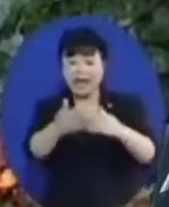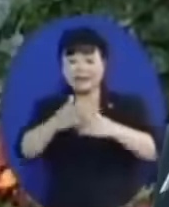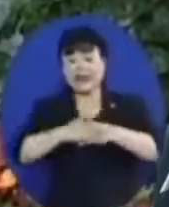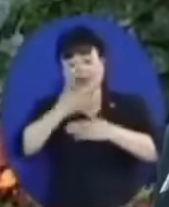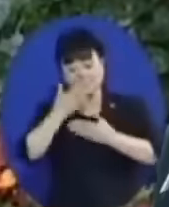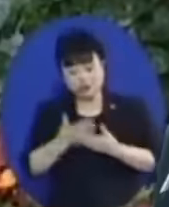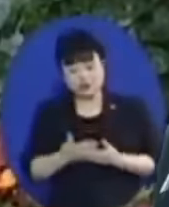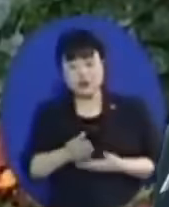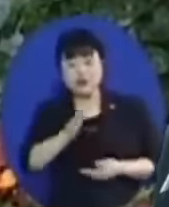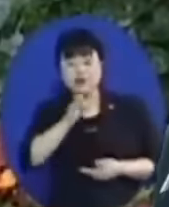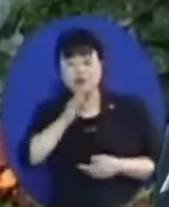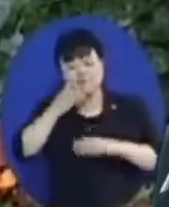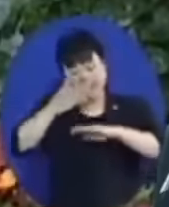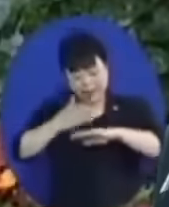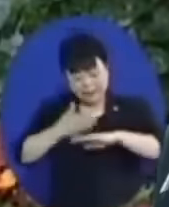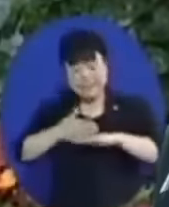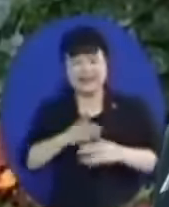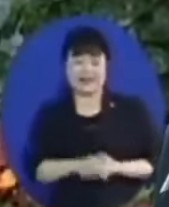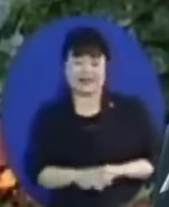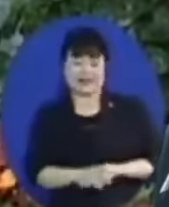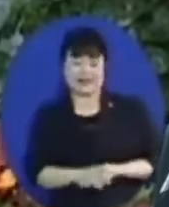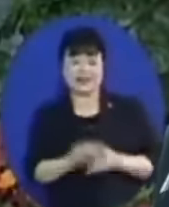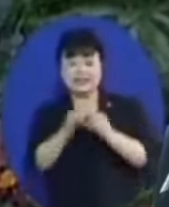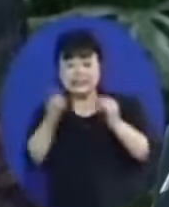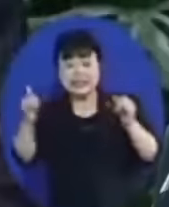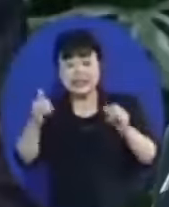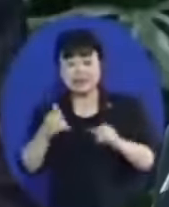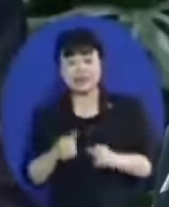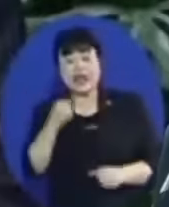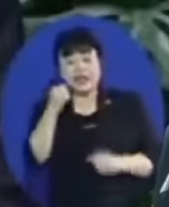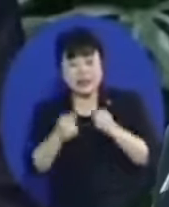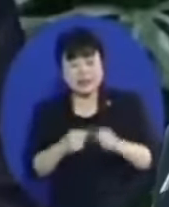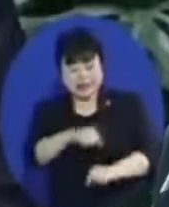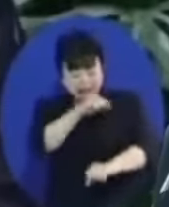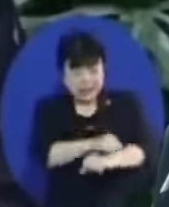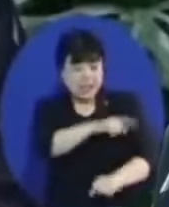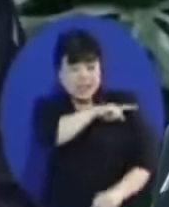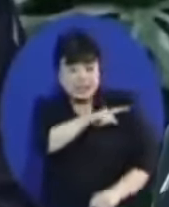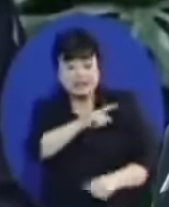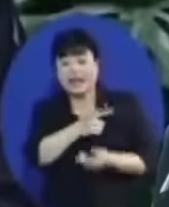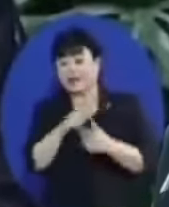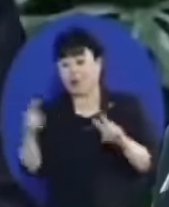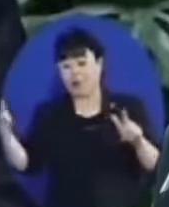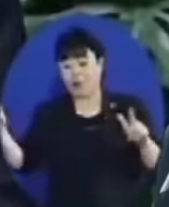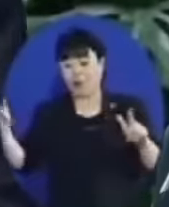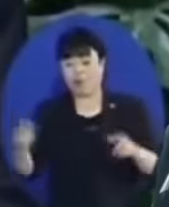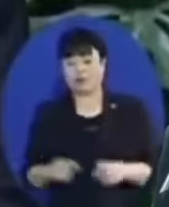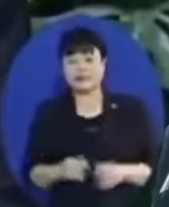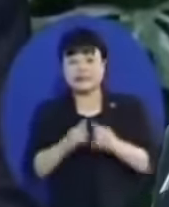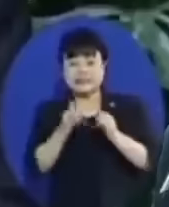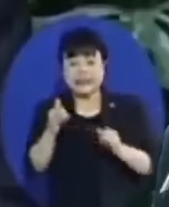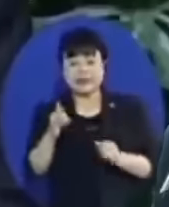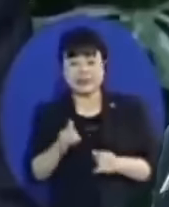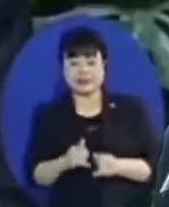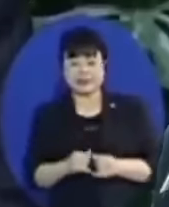주어진 것이 정말 기쁘고 감사합니다. 사람이 다른 박지를 자른다고 1등하는 법이 없습니다. 사람이